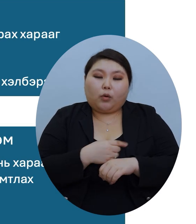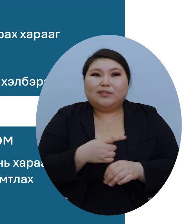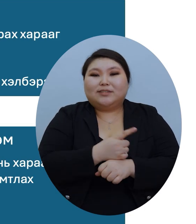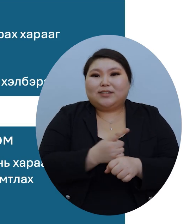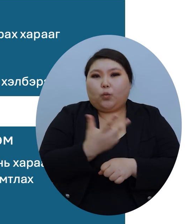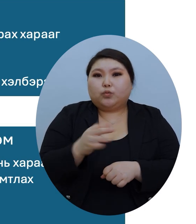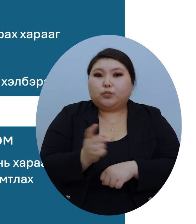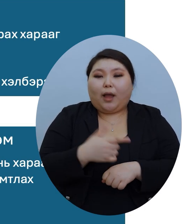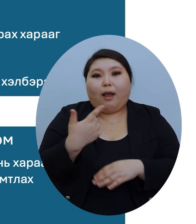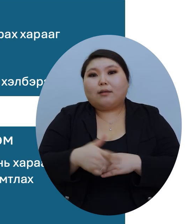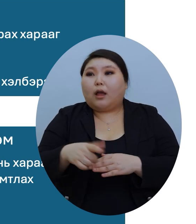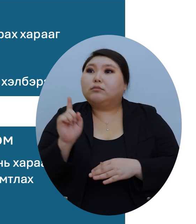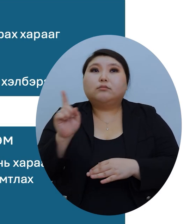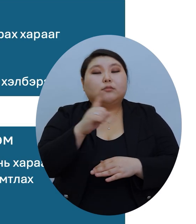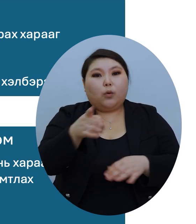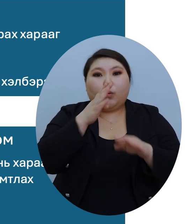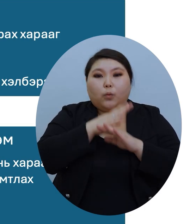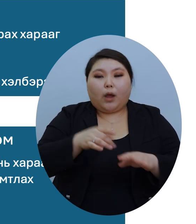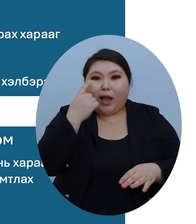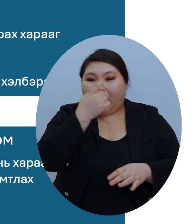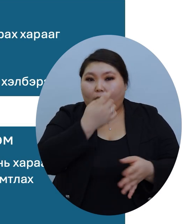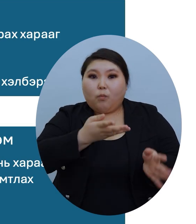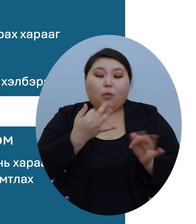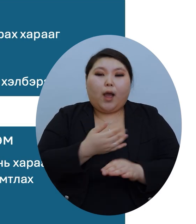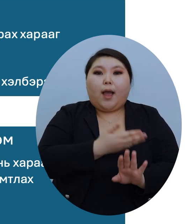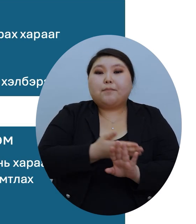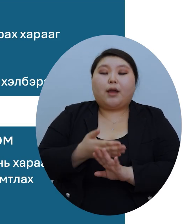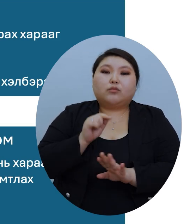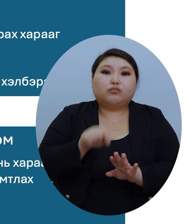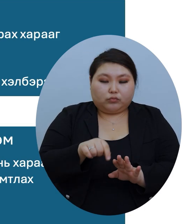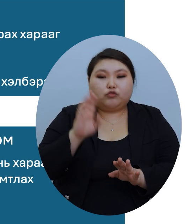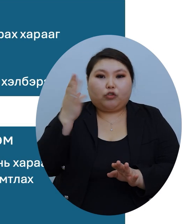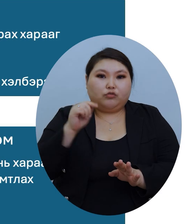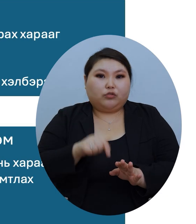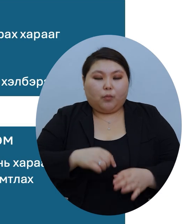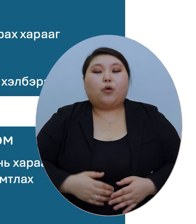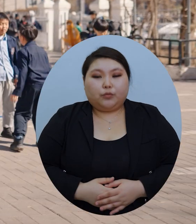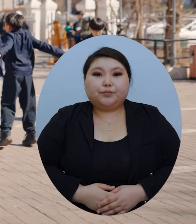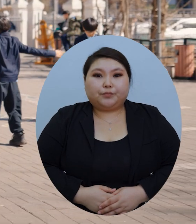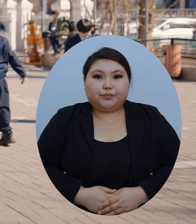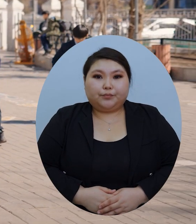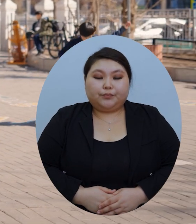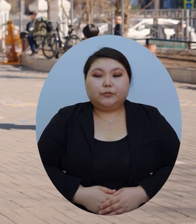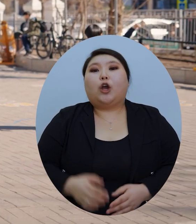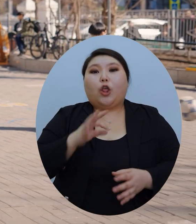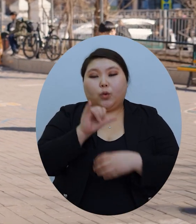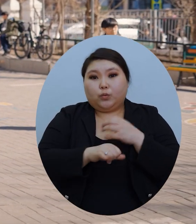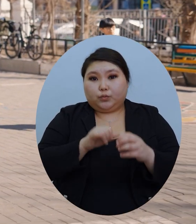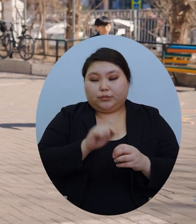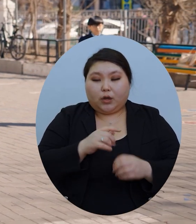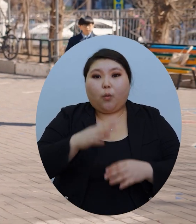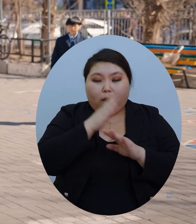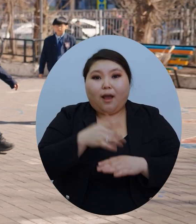хүүхдийг хараа муудах эрсдлээс хамгаалдаг гэдэг нь тогтоогдсон юм а. Олон улсад хүүхдийн гадаа байх энэхүү хугацааг сургуулийн